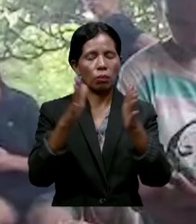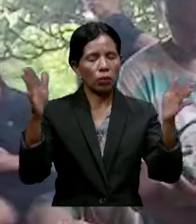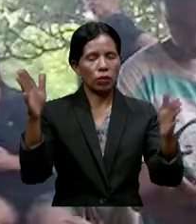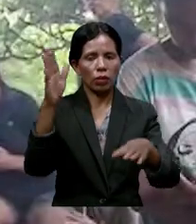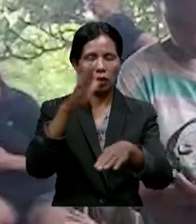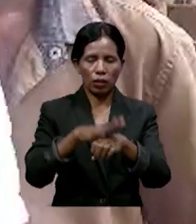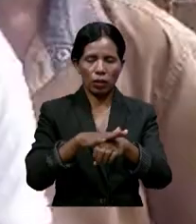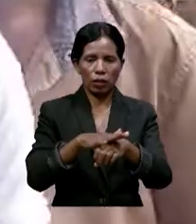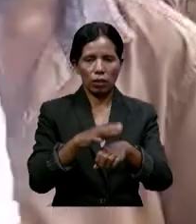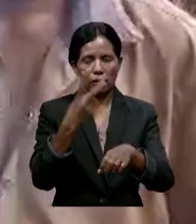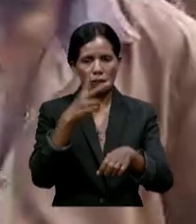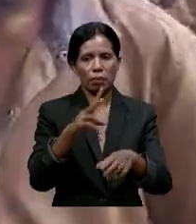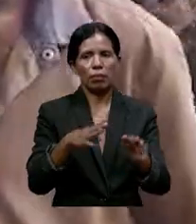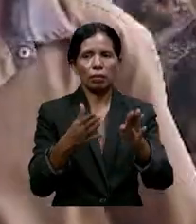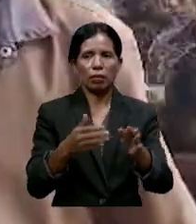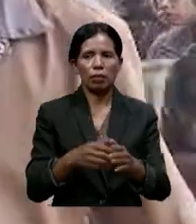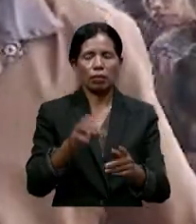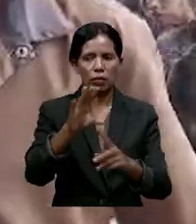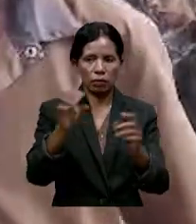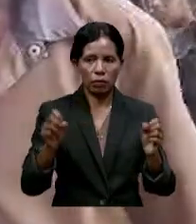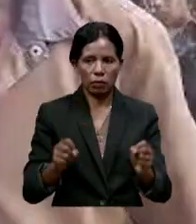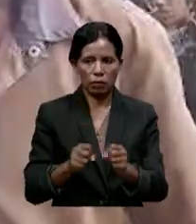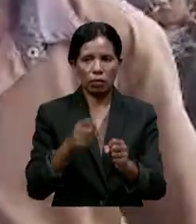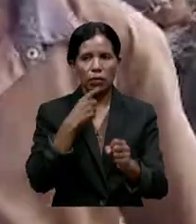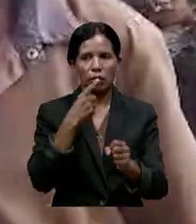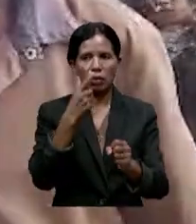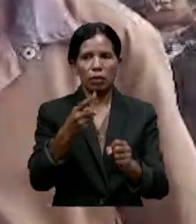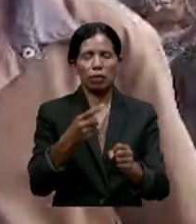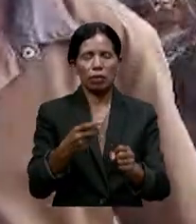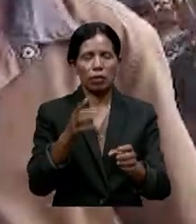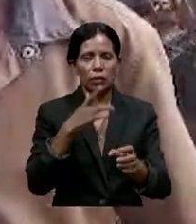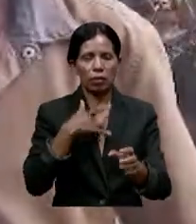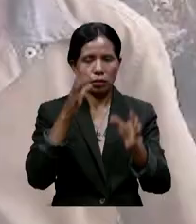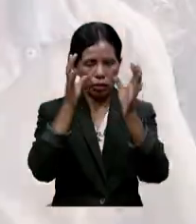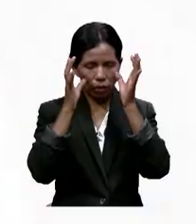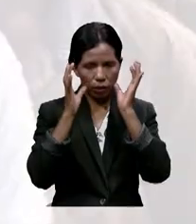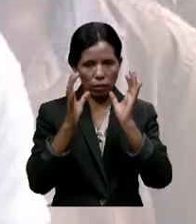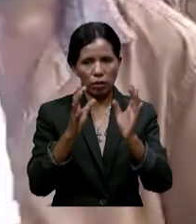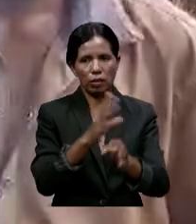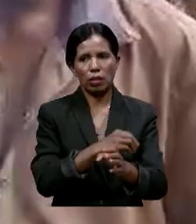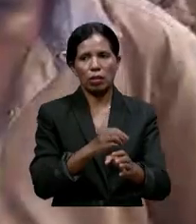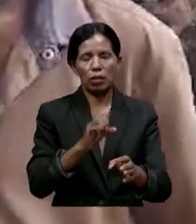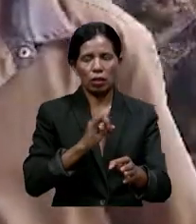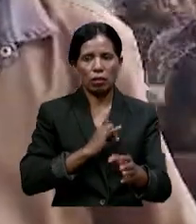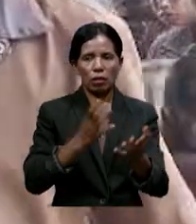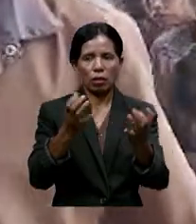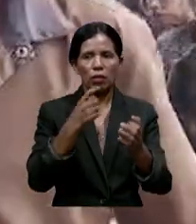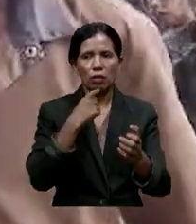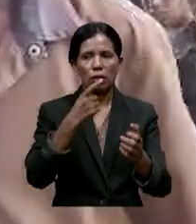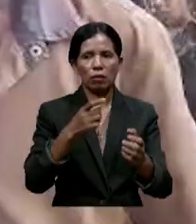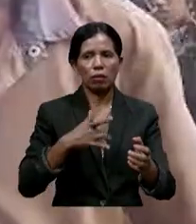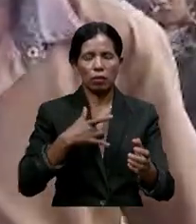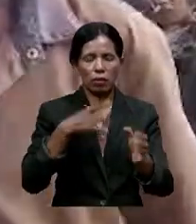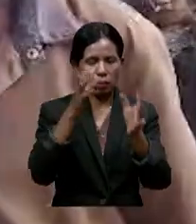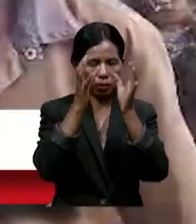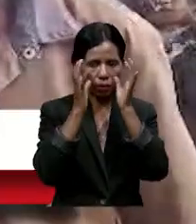semisnya islah ya. Sif suku Kaibada Cosme da Costa Lopez senti triste o acontecimento nem pro cara a to hone sentimento